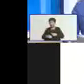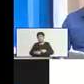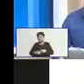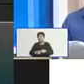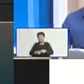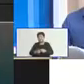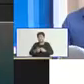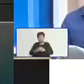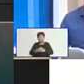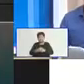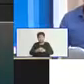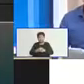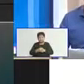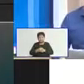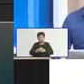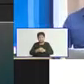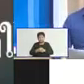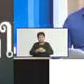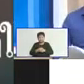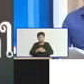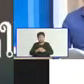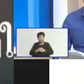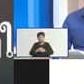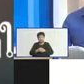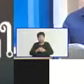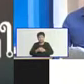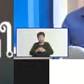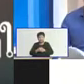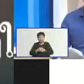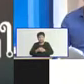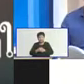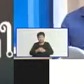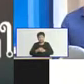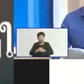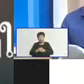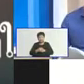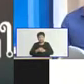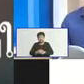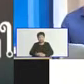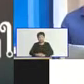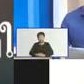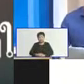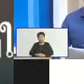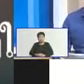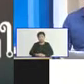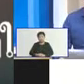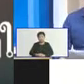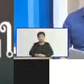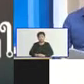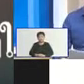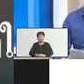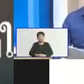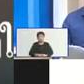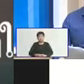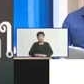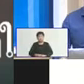War II can I have the slide please นะครับถ้าหากว่าเราสไลด์ถัดไปเลยครับ Next slide,